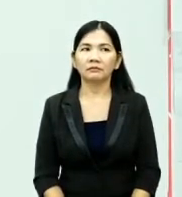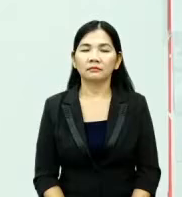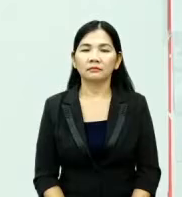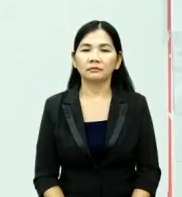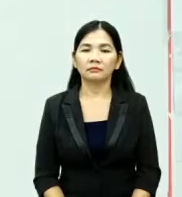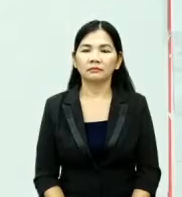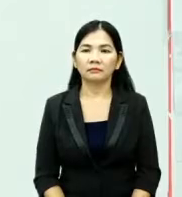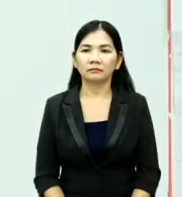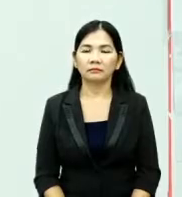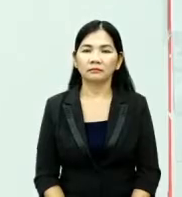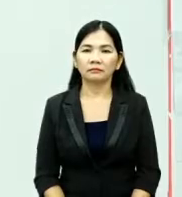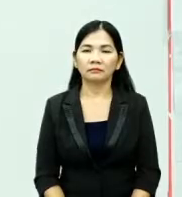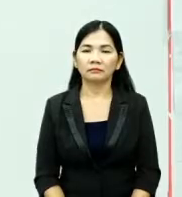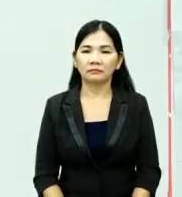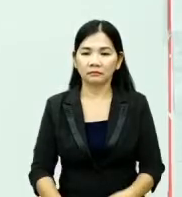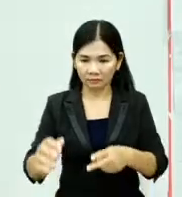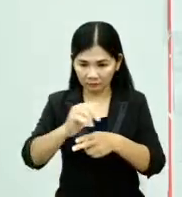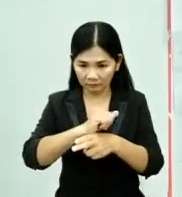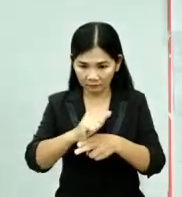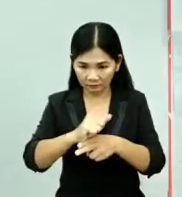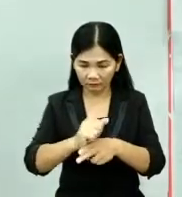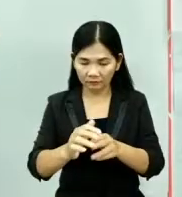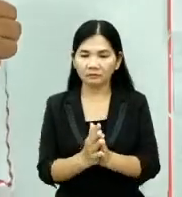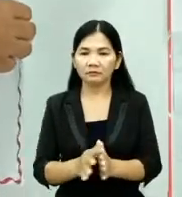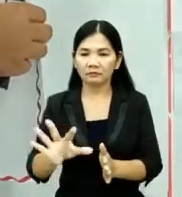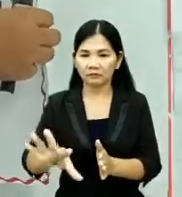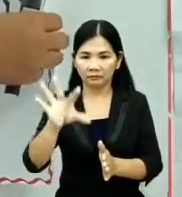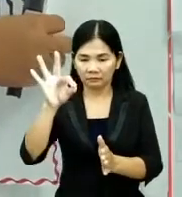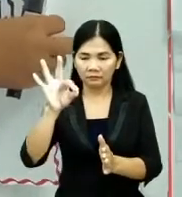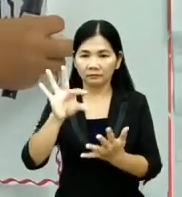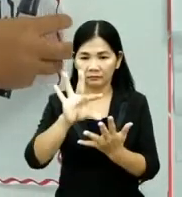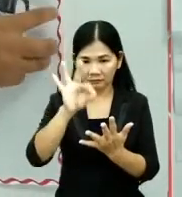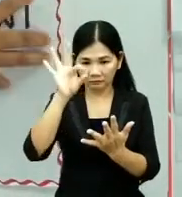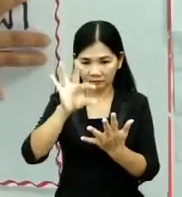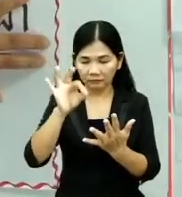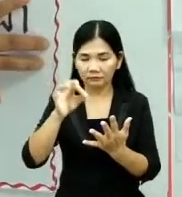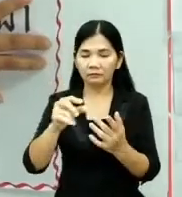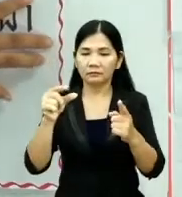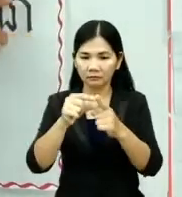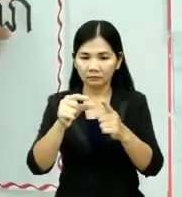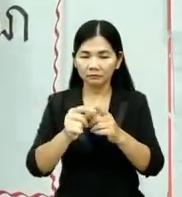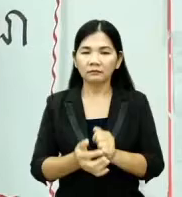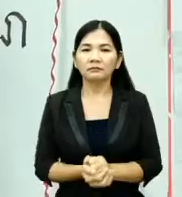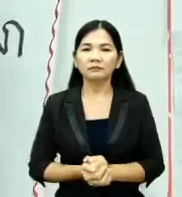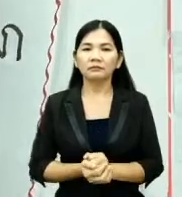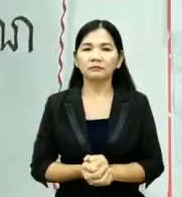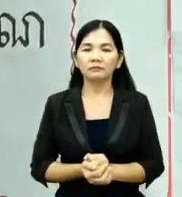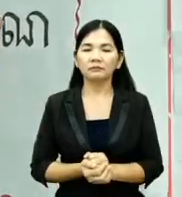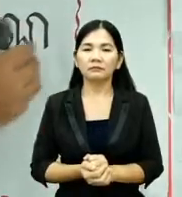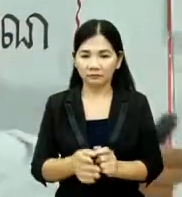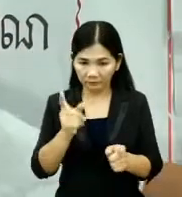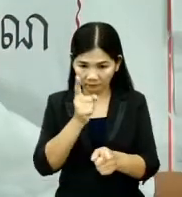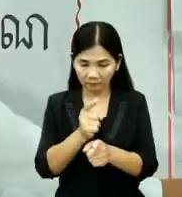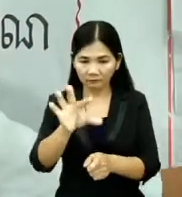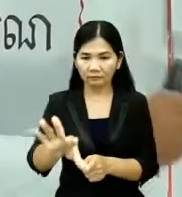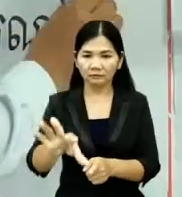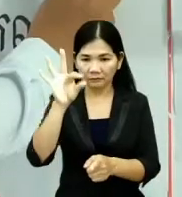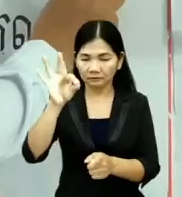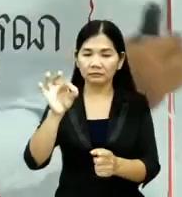chà nâng miến lồng hạt muối đầm bầy con chua chưa rơ nè kêu thật ta bị mùi ná để con trai chưa rơ